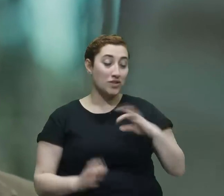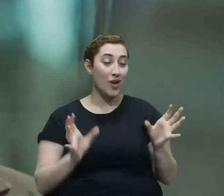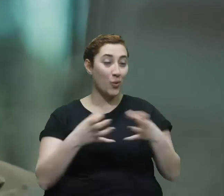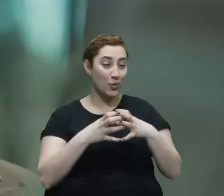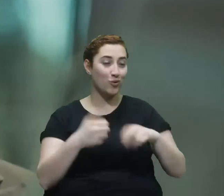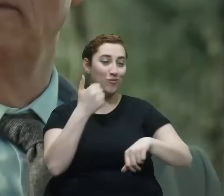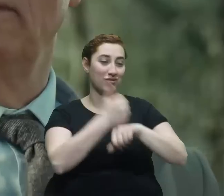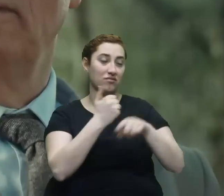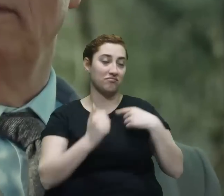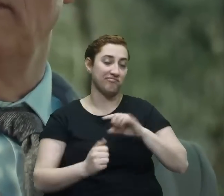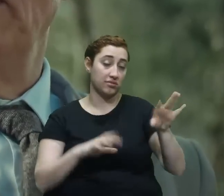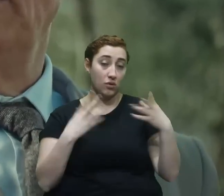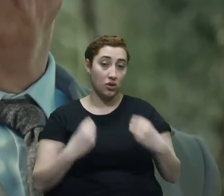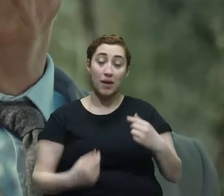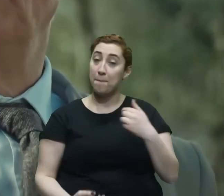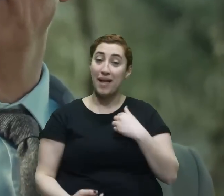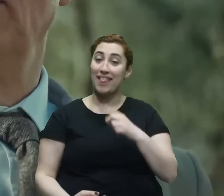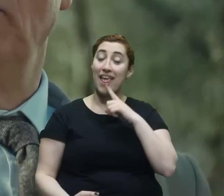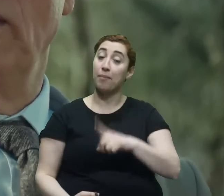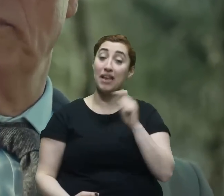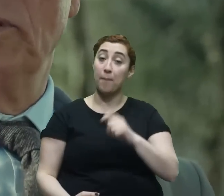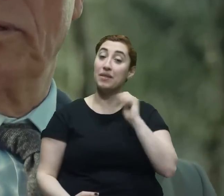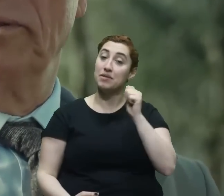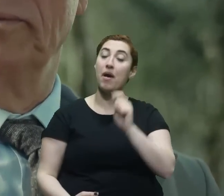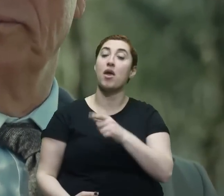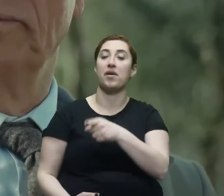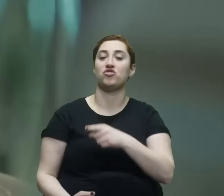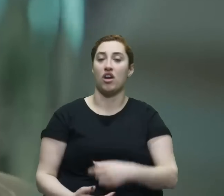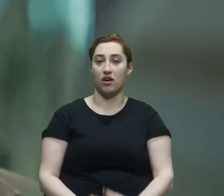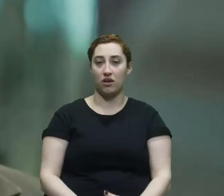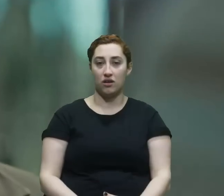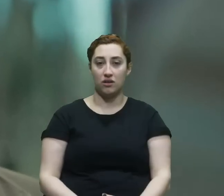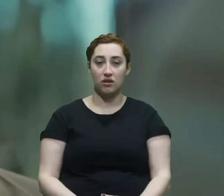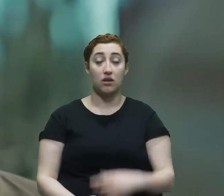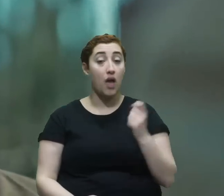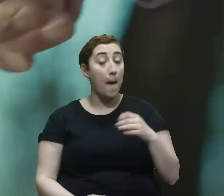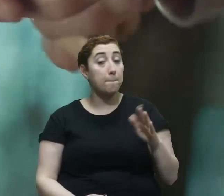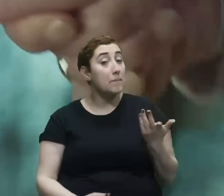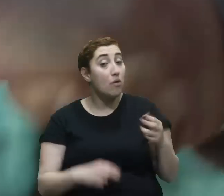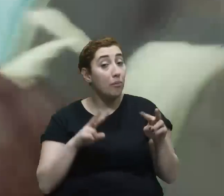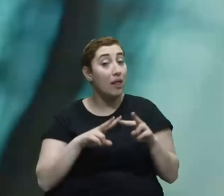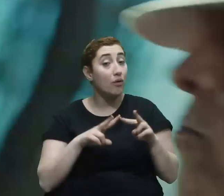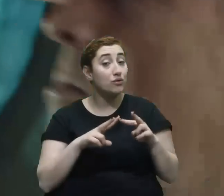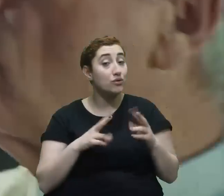teşkilatının reisinden. Ben emir verdiğimde yapacak. Yapmıyor Miloş.